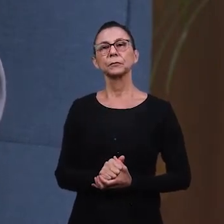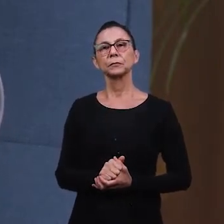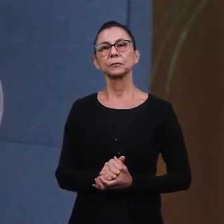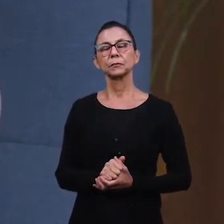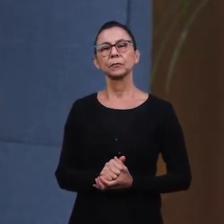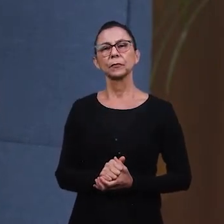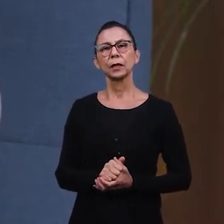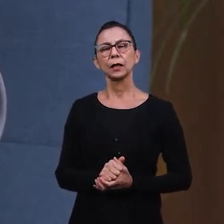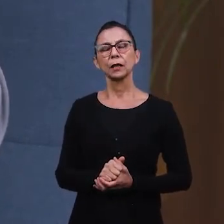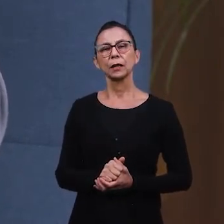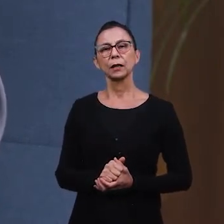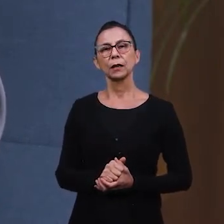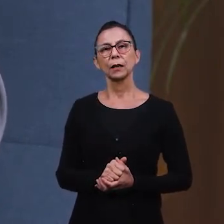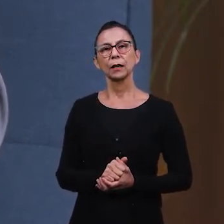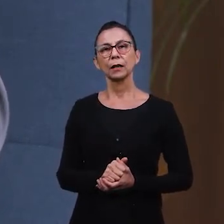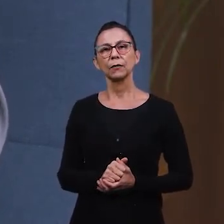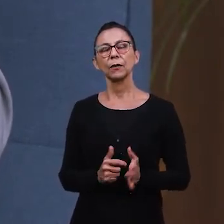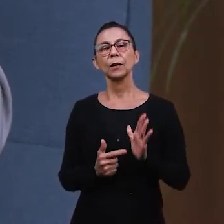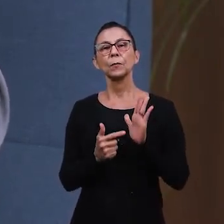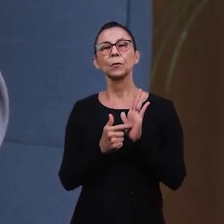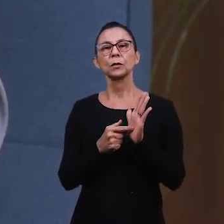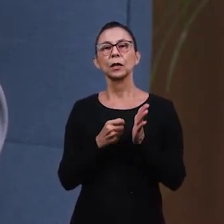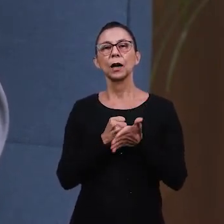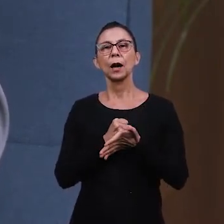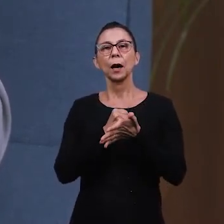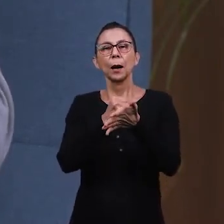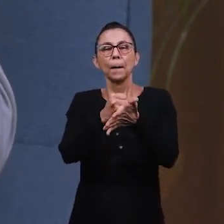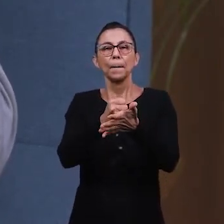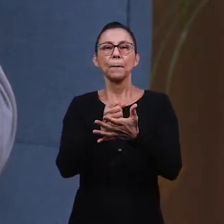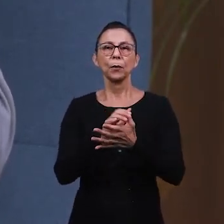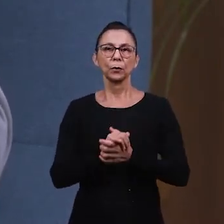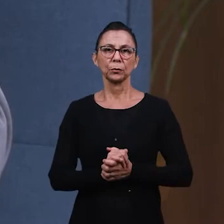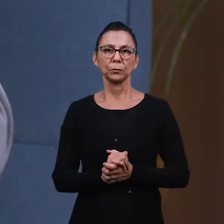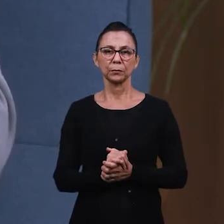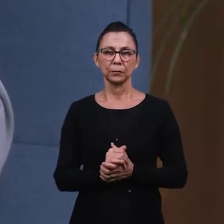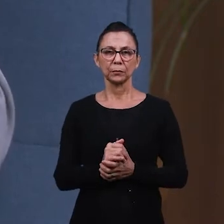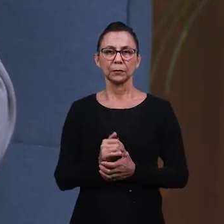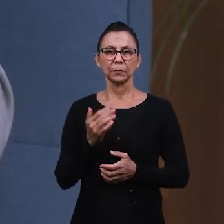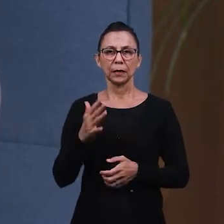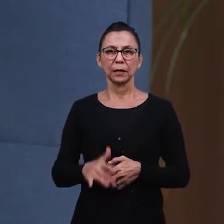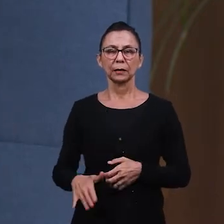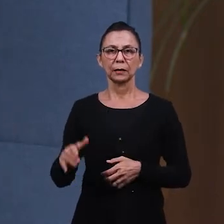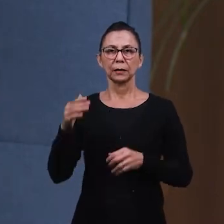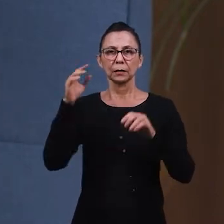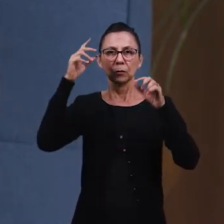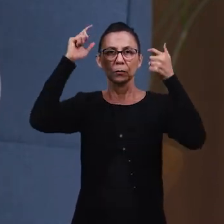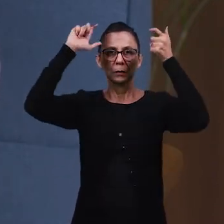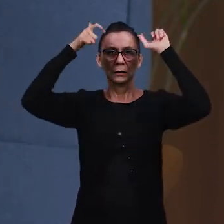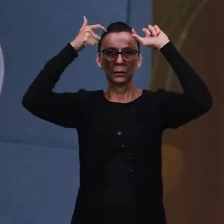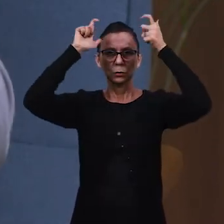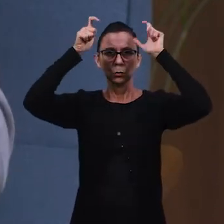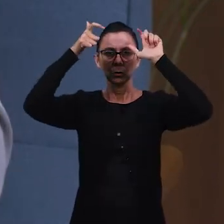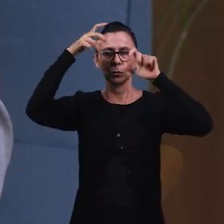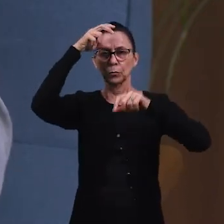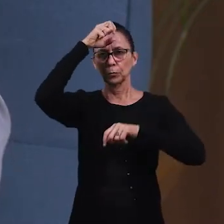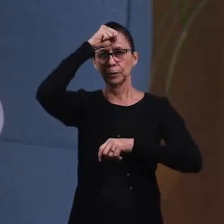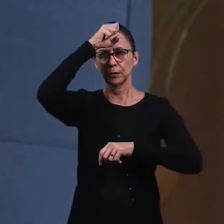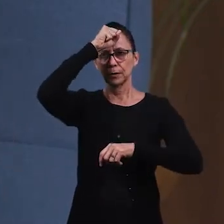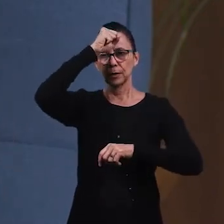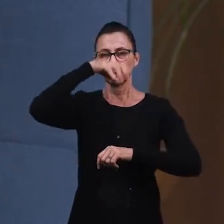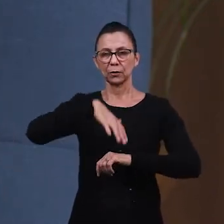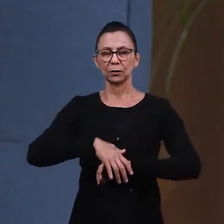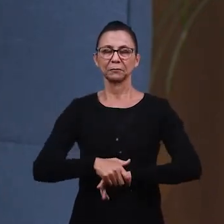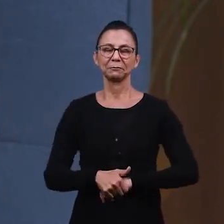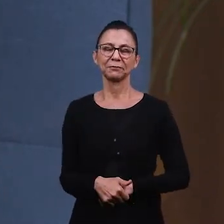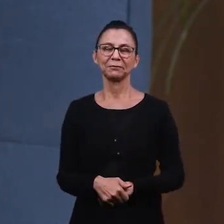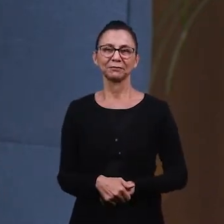nous parler sur les abordages, sur les enseignements aux enfants qui ont des problèmes d'apprentissage. Assister au